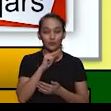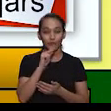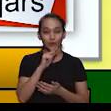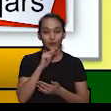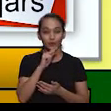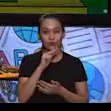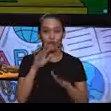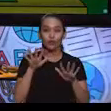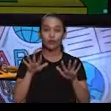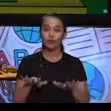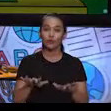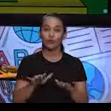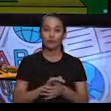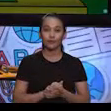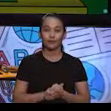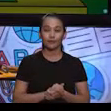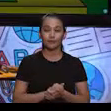joy.